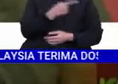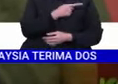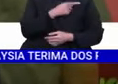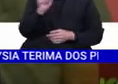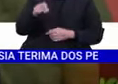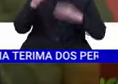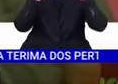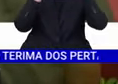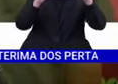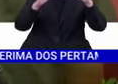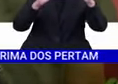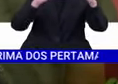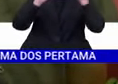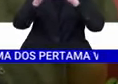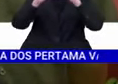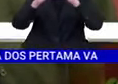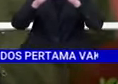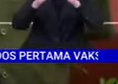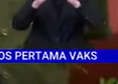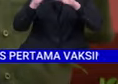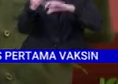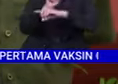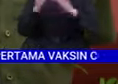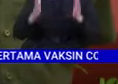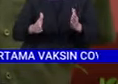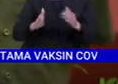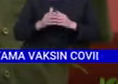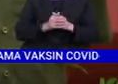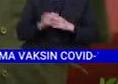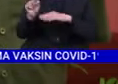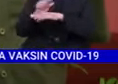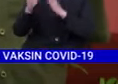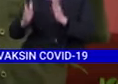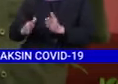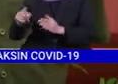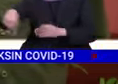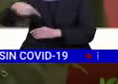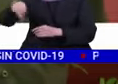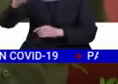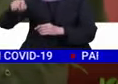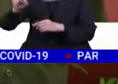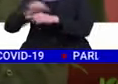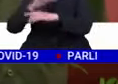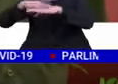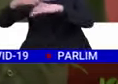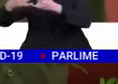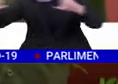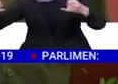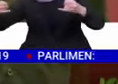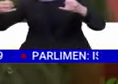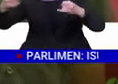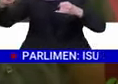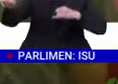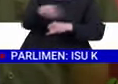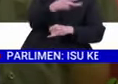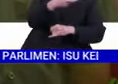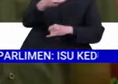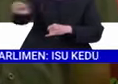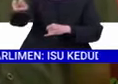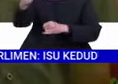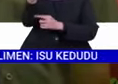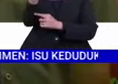mengenai dengan digitalisasi pengguna supaya pengguna dapat menggunakan transaksi atas kalian secara selamat dan tidak